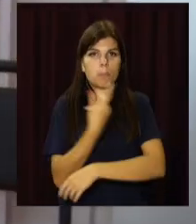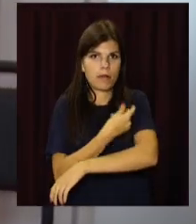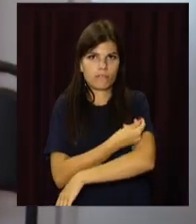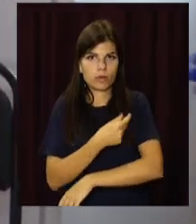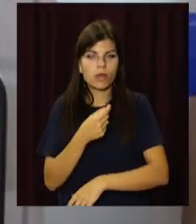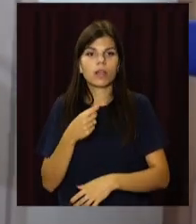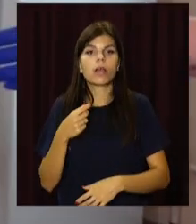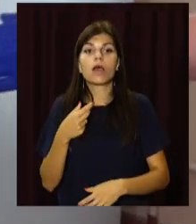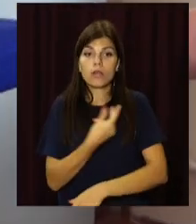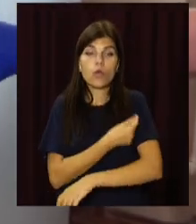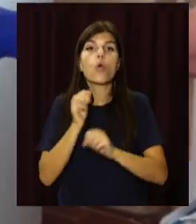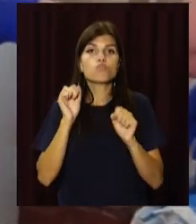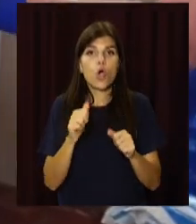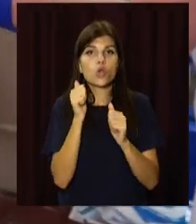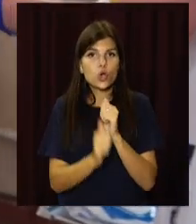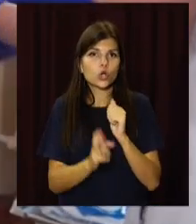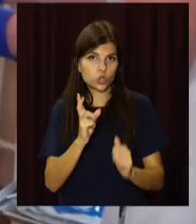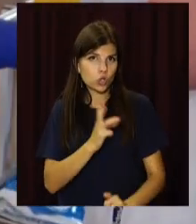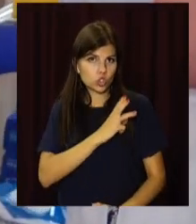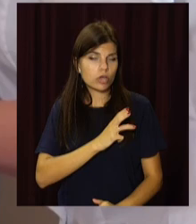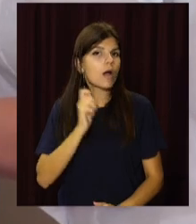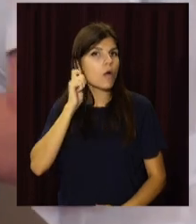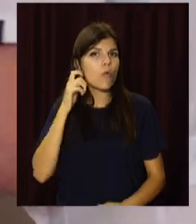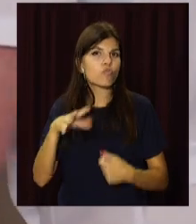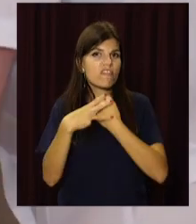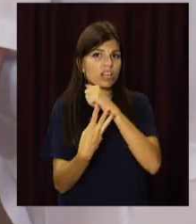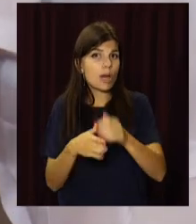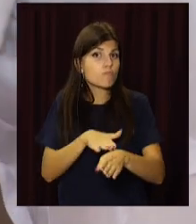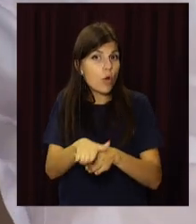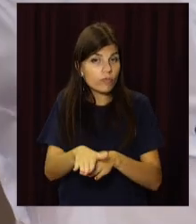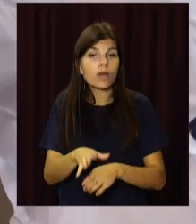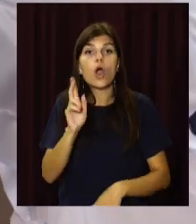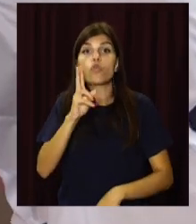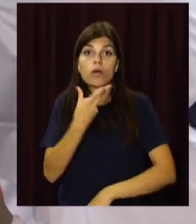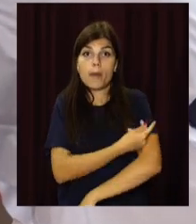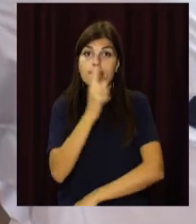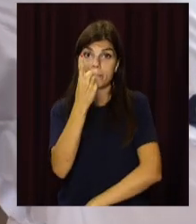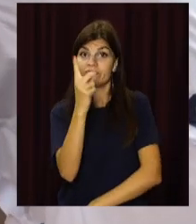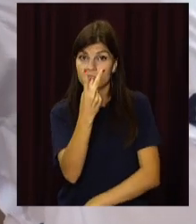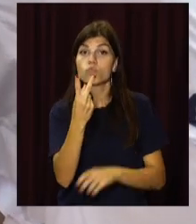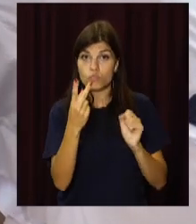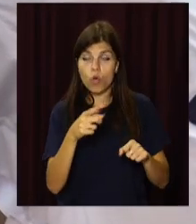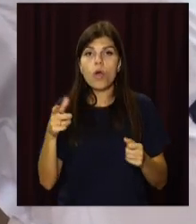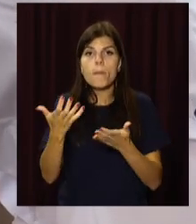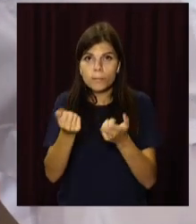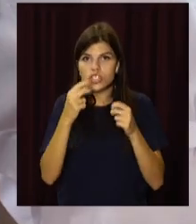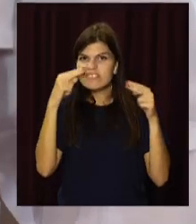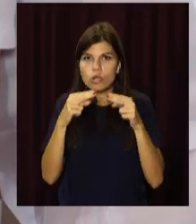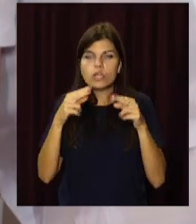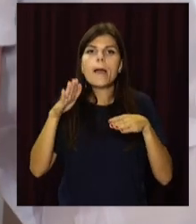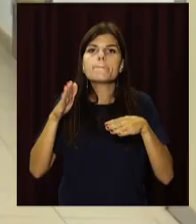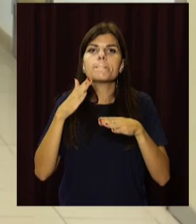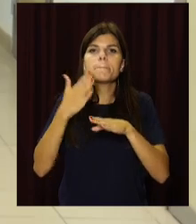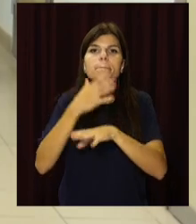вакцинованих. Імунізуватися може кожен бажаючий повнолітній. Усі, хто щепився двома дозами, можуть отримати міжнародне свідоцтво